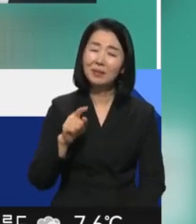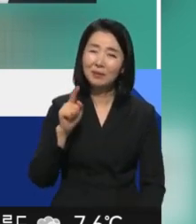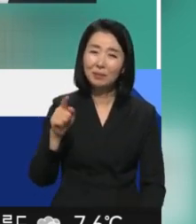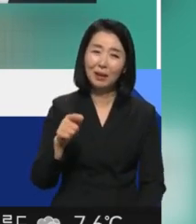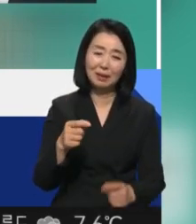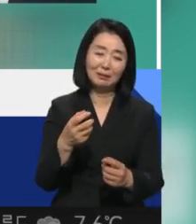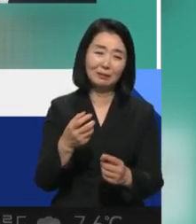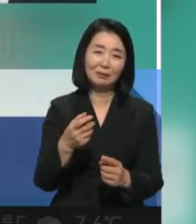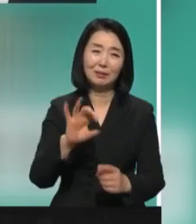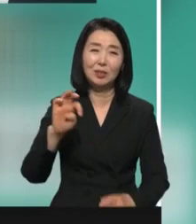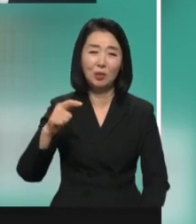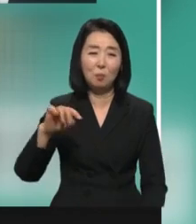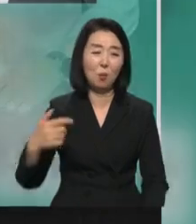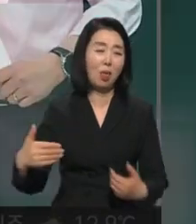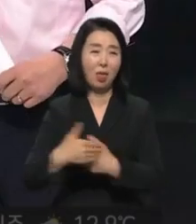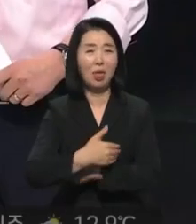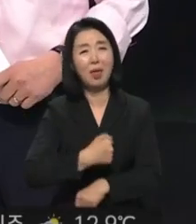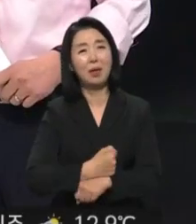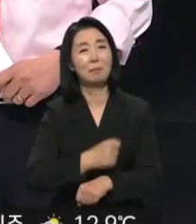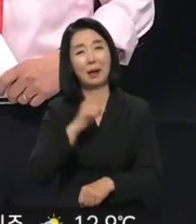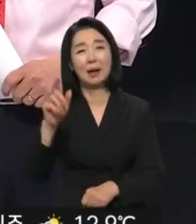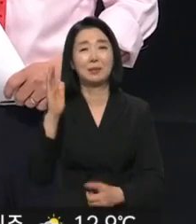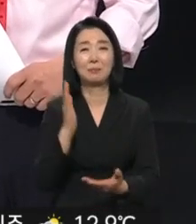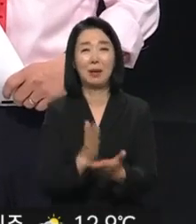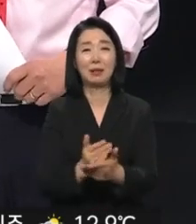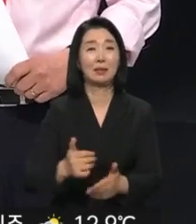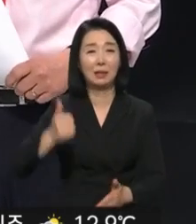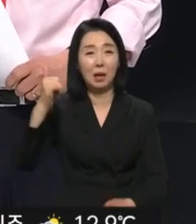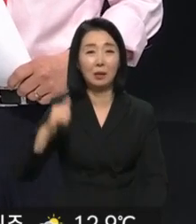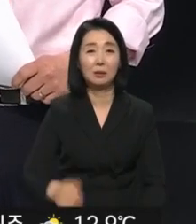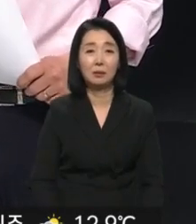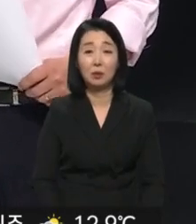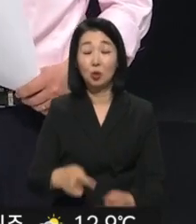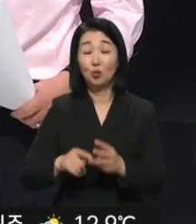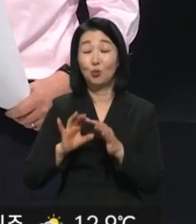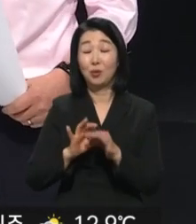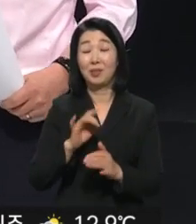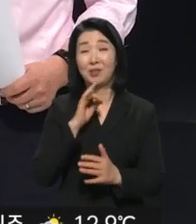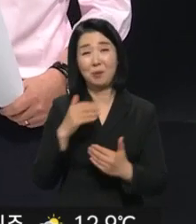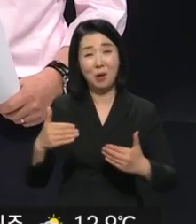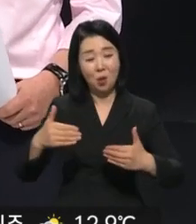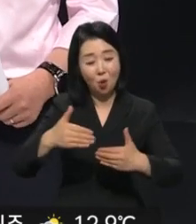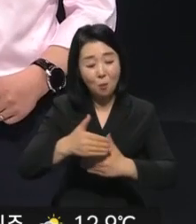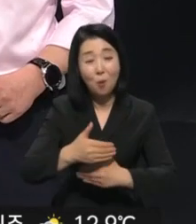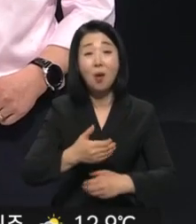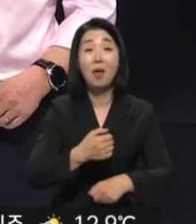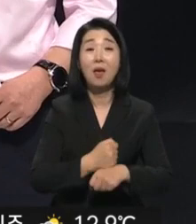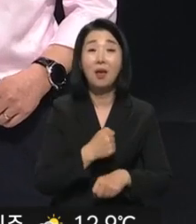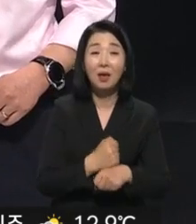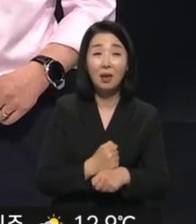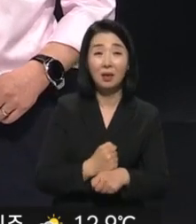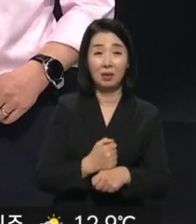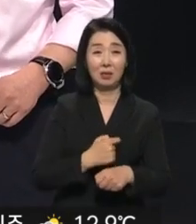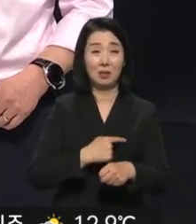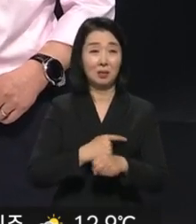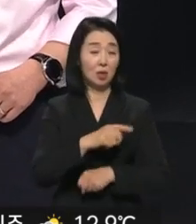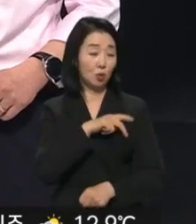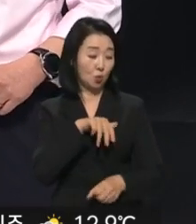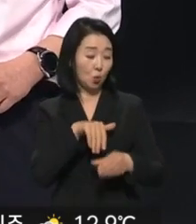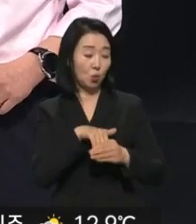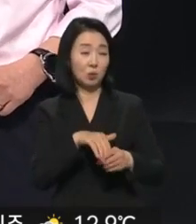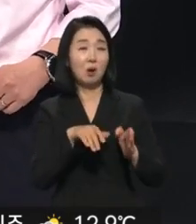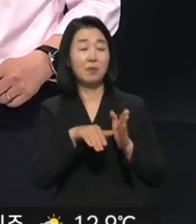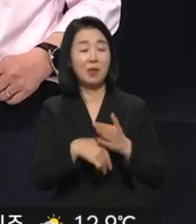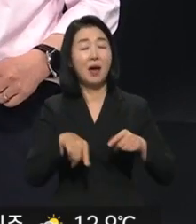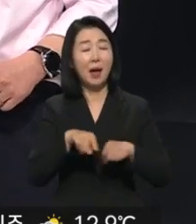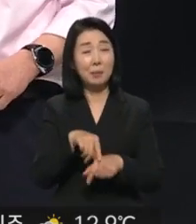그렇군요. 좋겠다. 진윤계에선 진짜 연포탕은 내년 총선 공천 과정에서 끌게 될